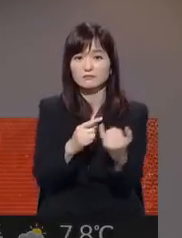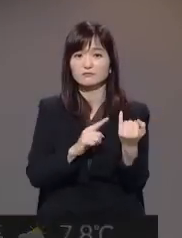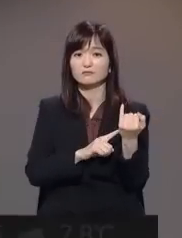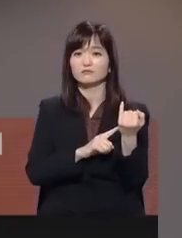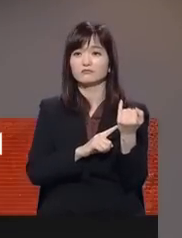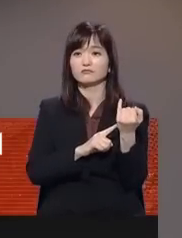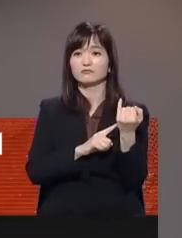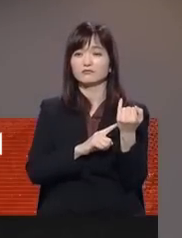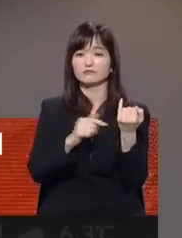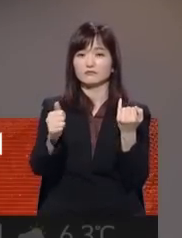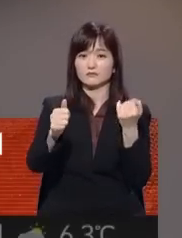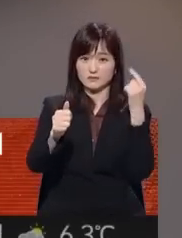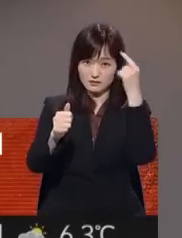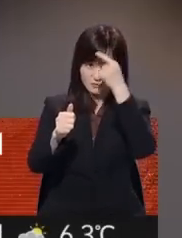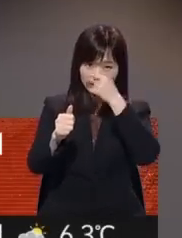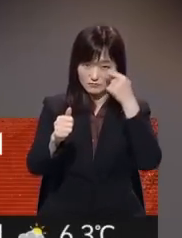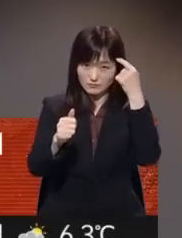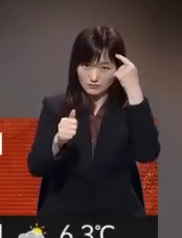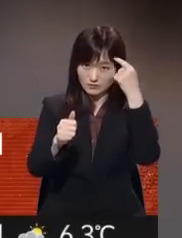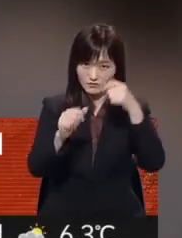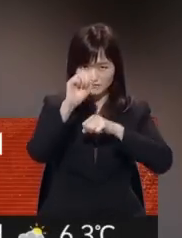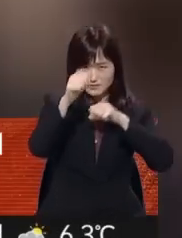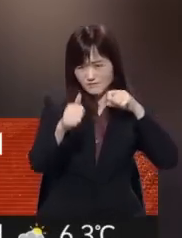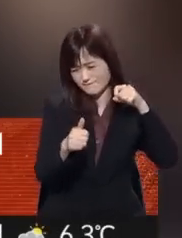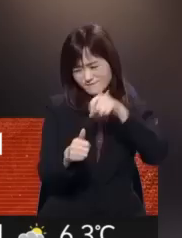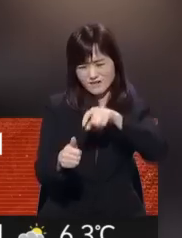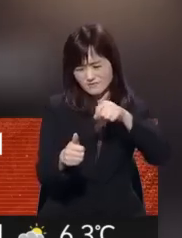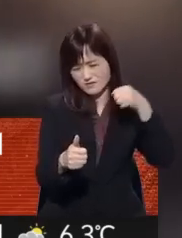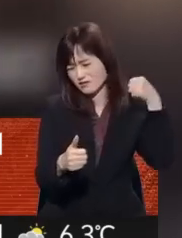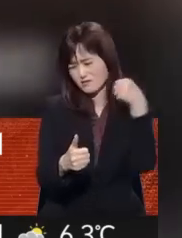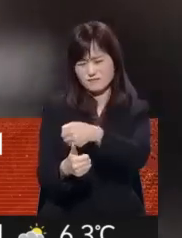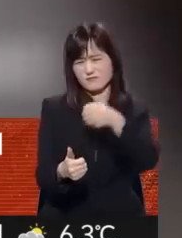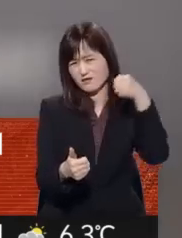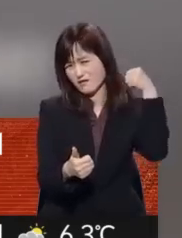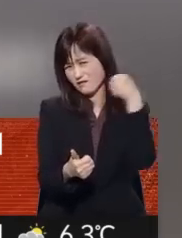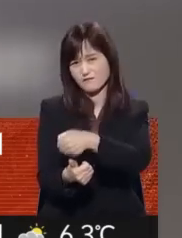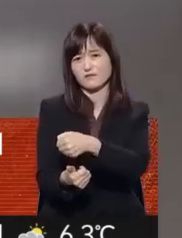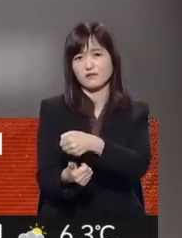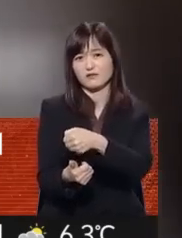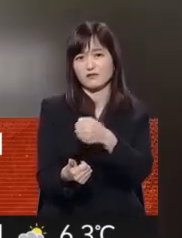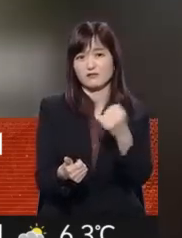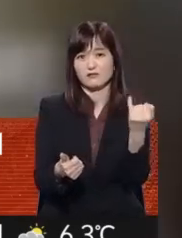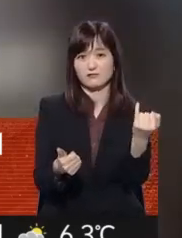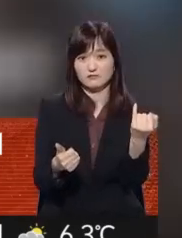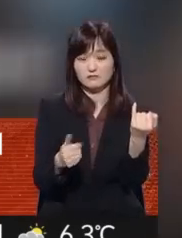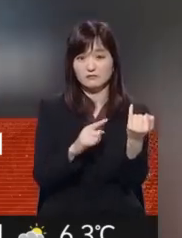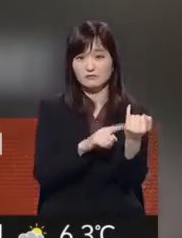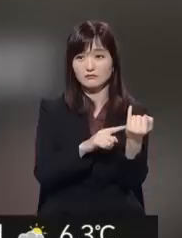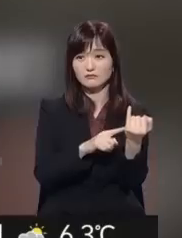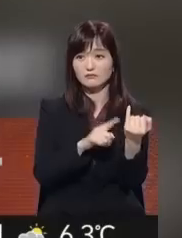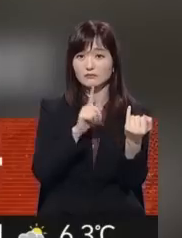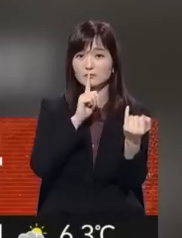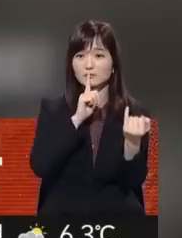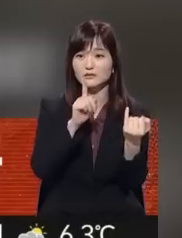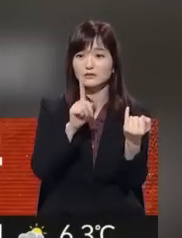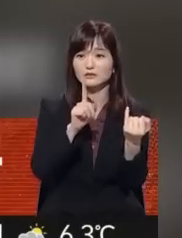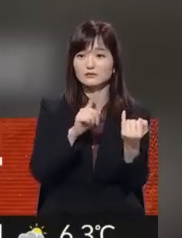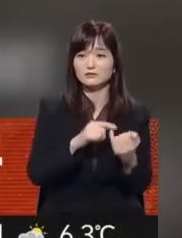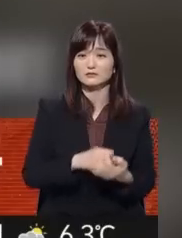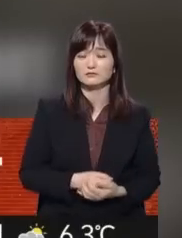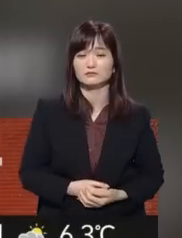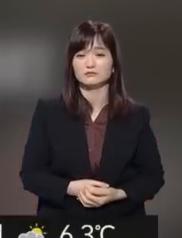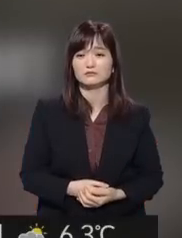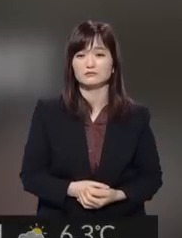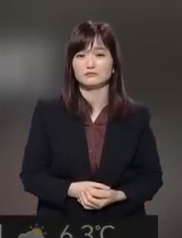거기서 멈추지 않고 남성이 머리를 발로 차고 주먹으로 또 마구 때립니다. 아유. 아, 여성은 이 상황에서 이렇게 얘기를 했다고 합니다.